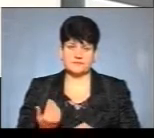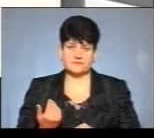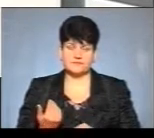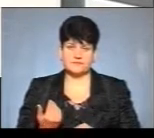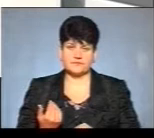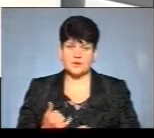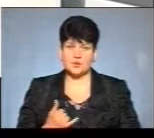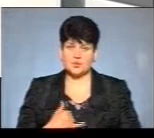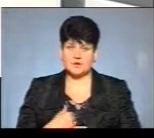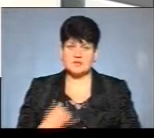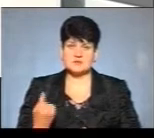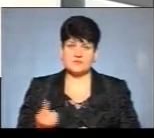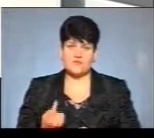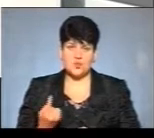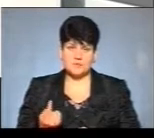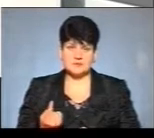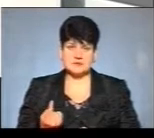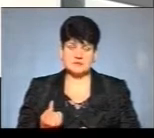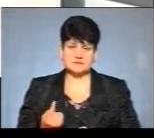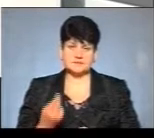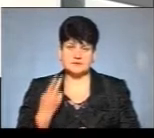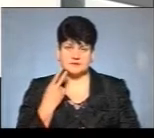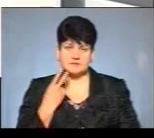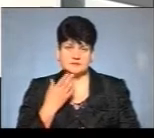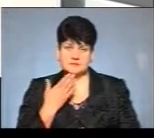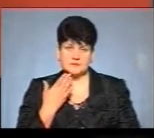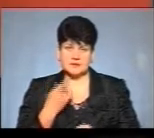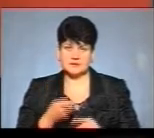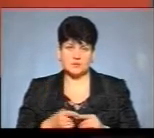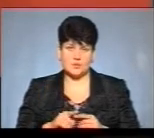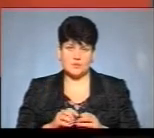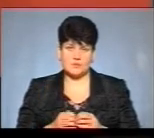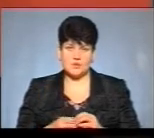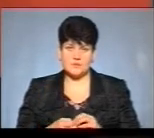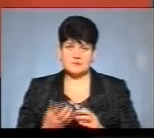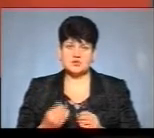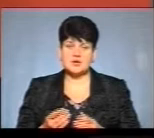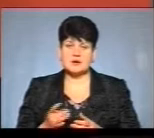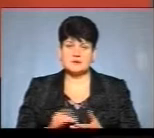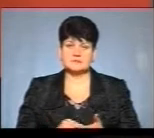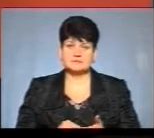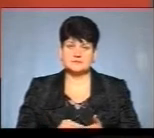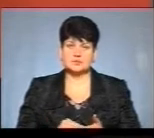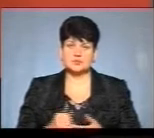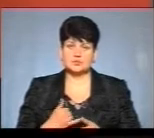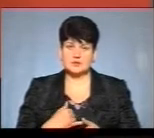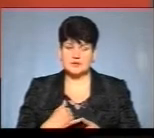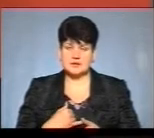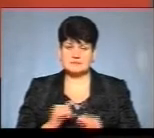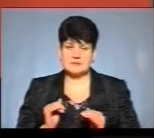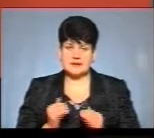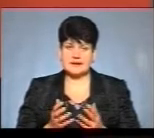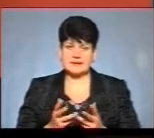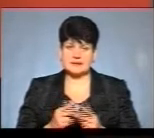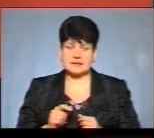В нас в області зазвичай немає такої проблеми. Ще раз наголошую, через те, що в нас маленька